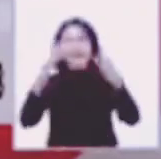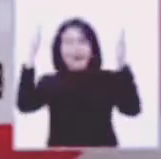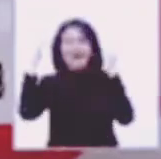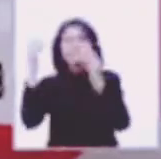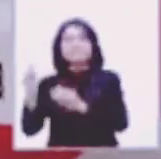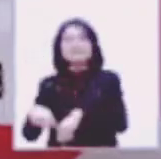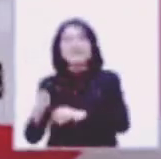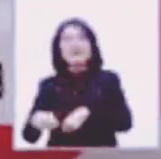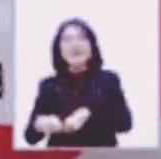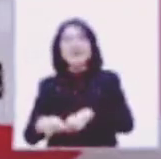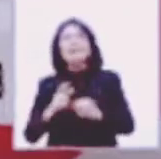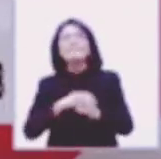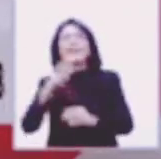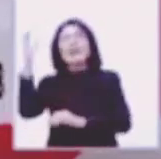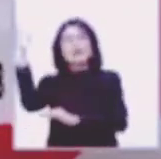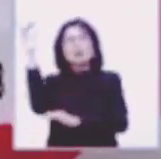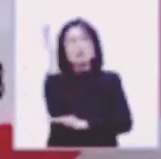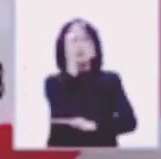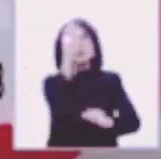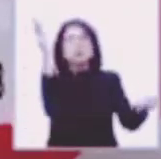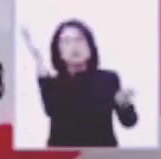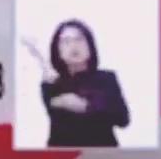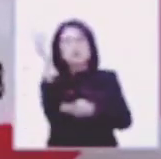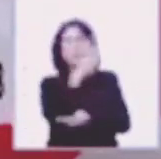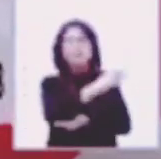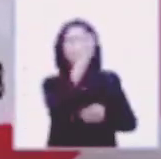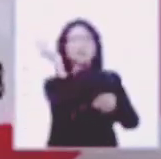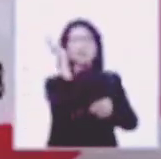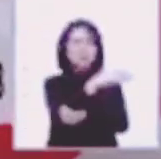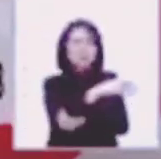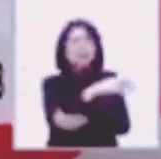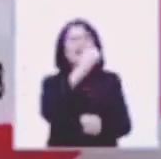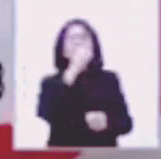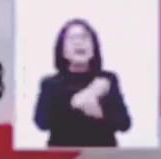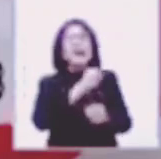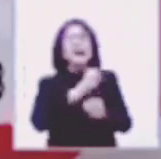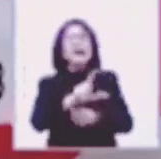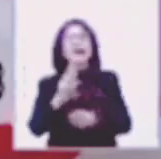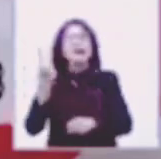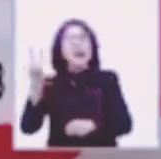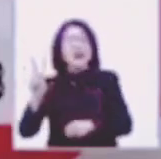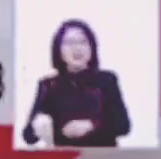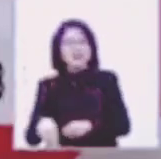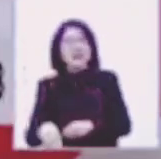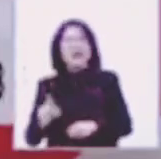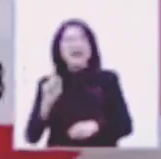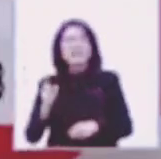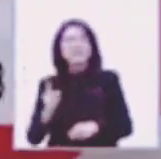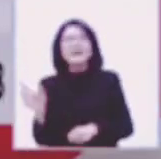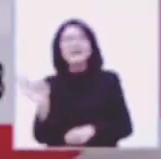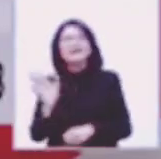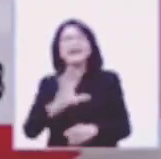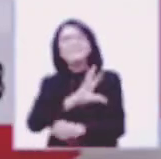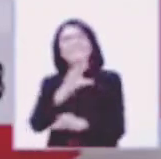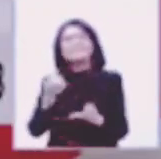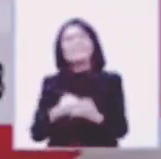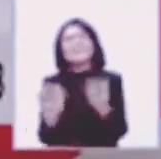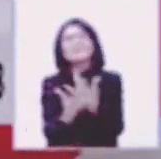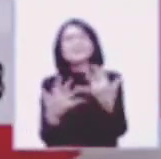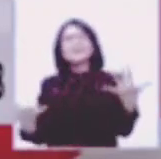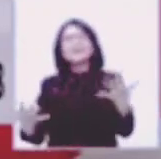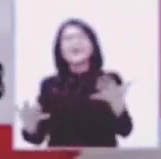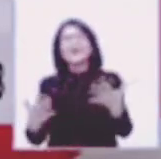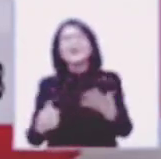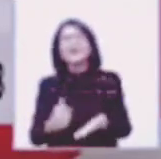juga melakukan penggundulan hutan dan gagal lagi. Karena apa? Karena tidak melibatkan masyarakat adat